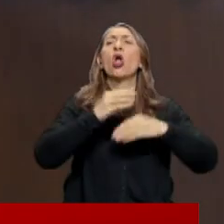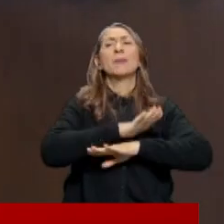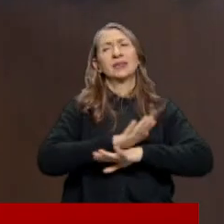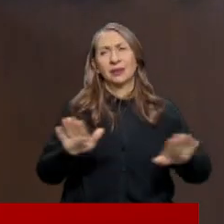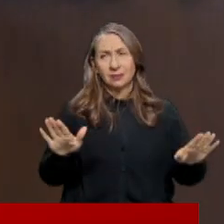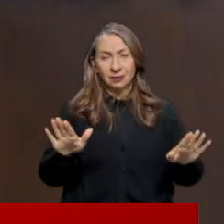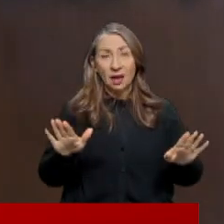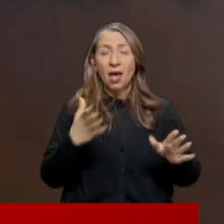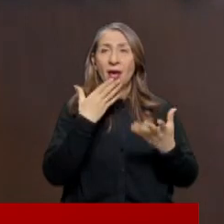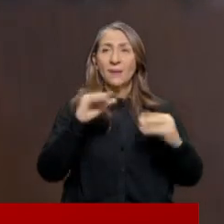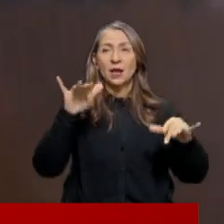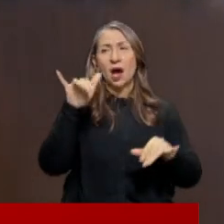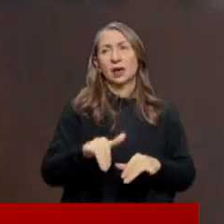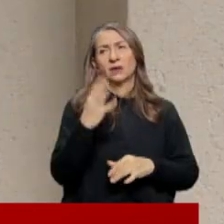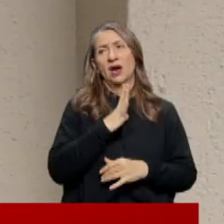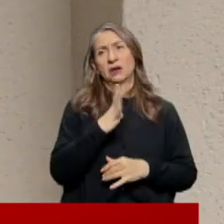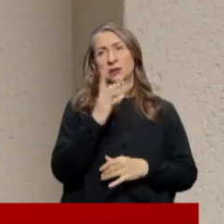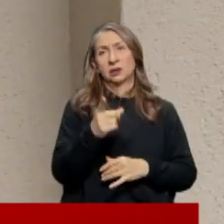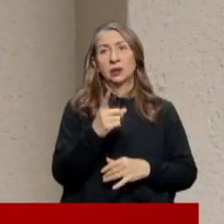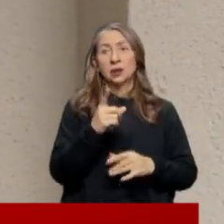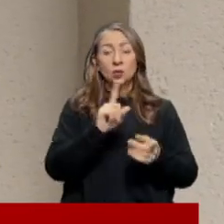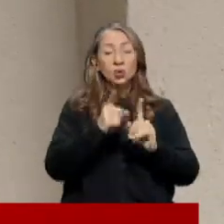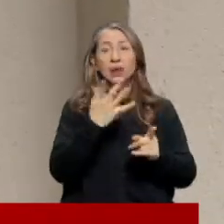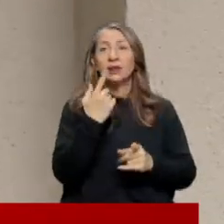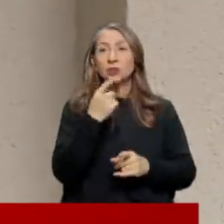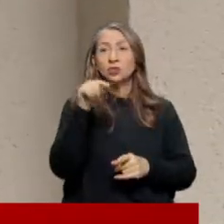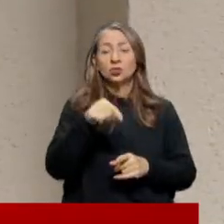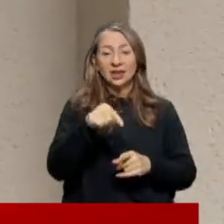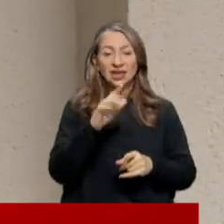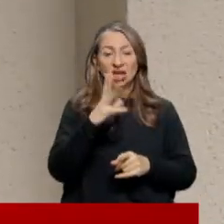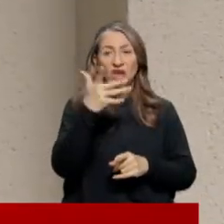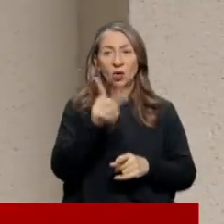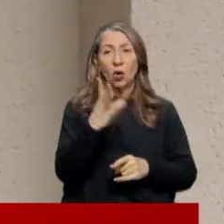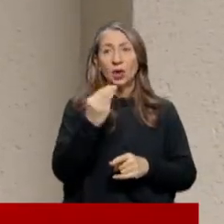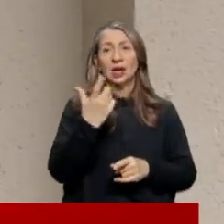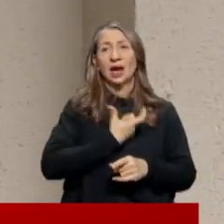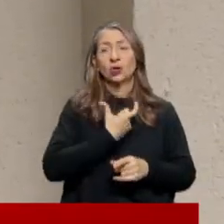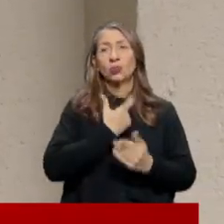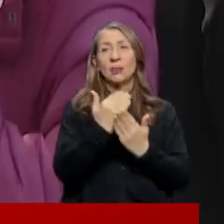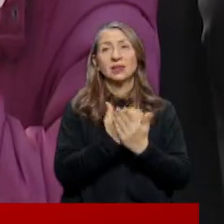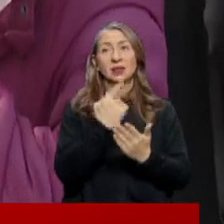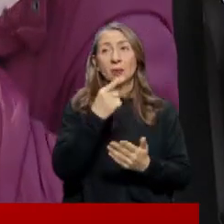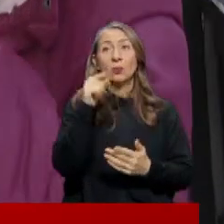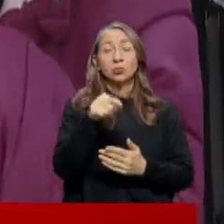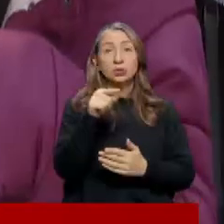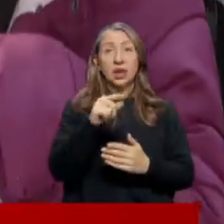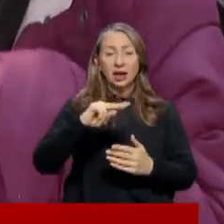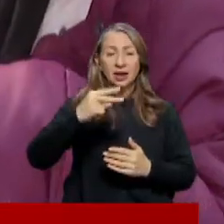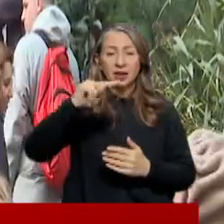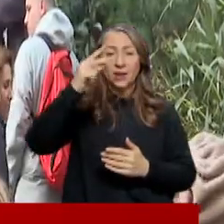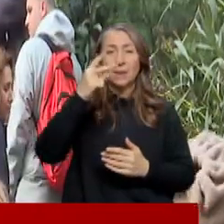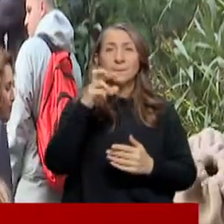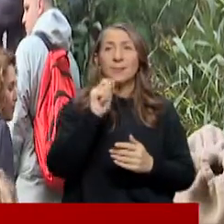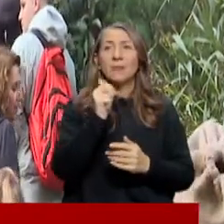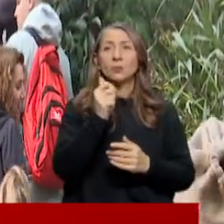olmaksızın emekliliği hak edebilecekler. Yürürlük demek ne demek? Şu anki geçerli olan kanun maddeleri demektir. Burada da kademeli bir